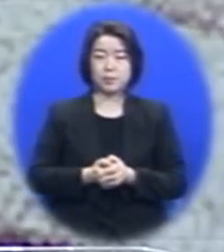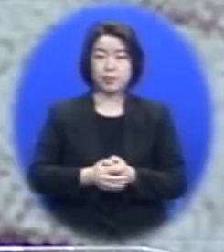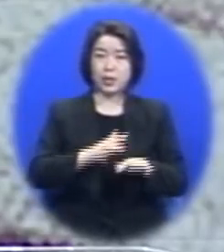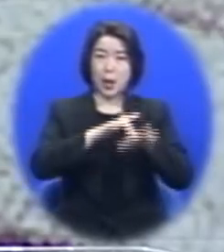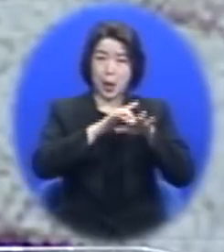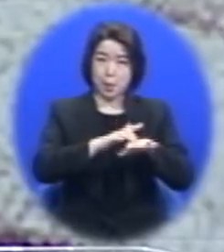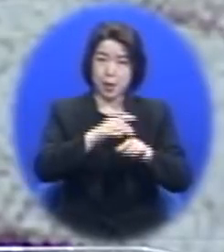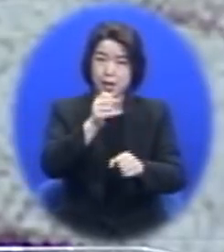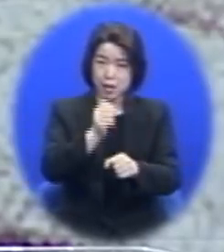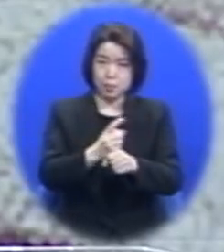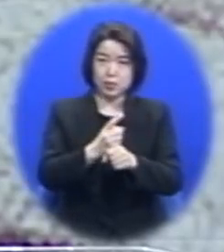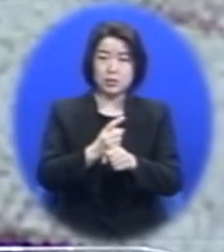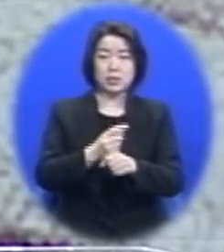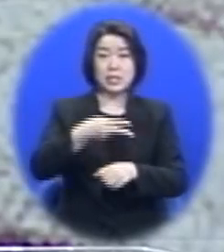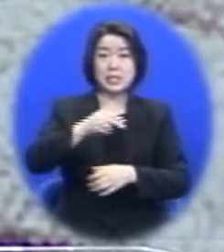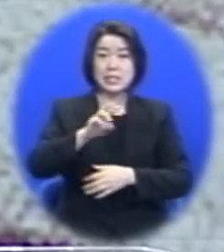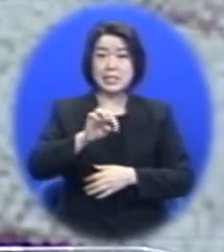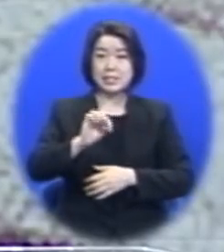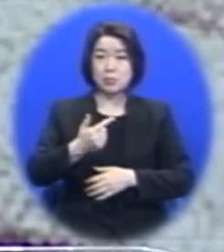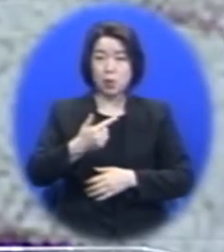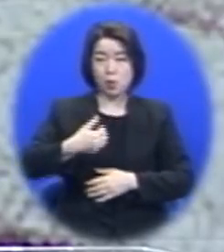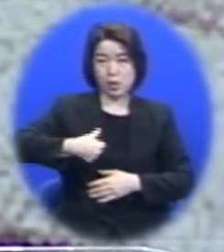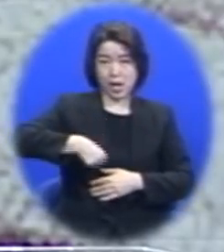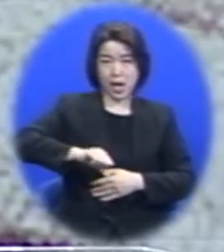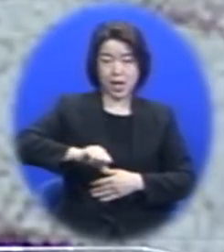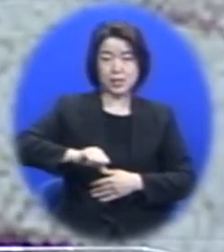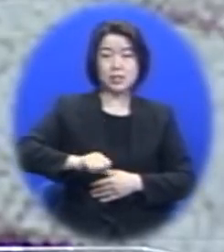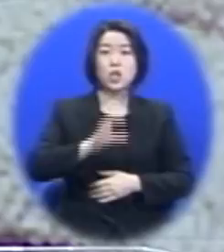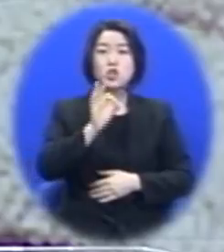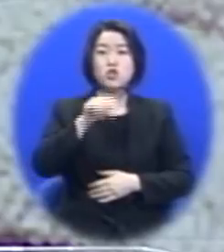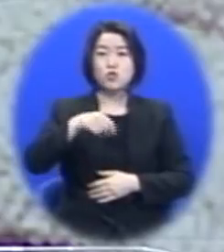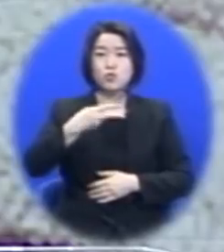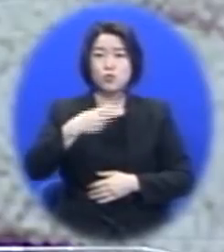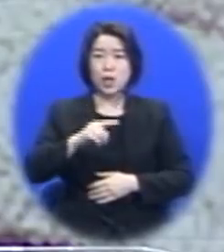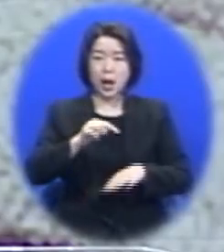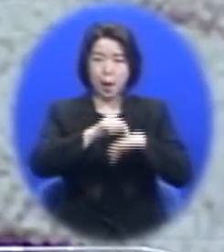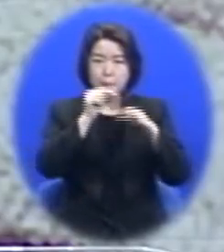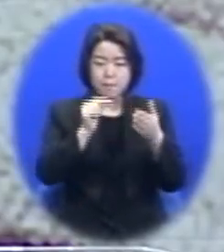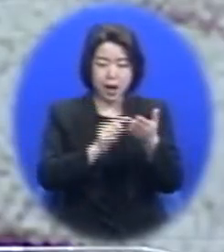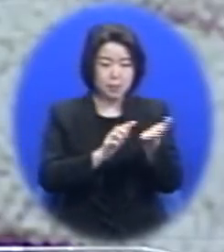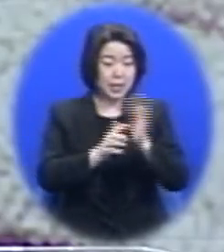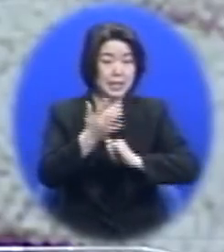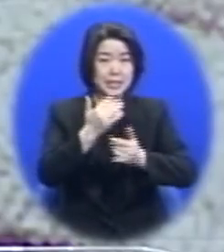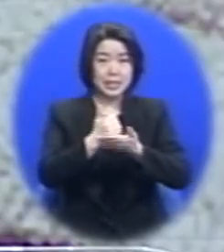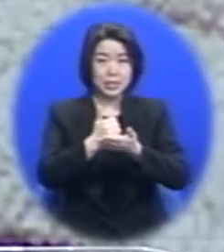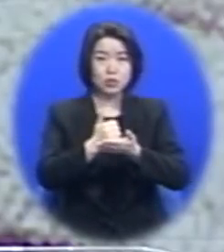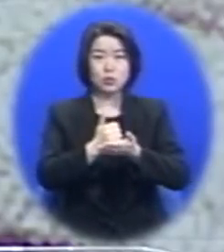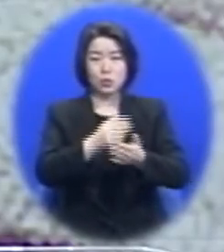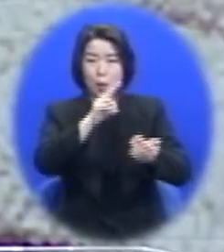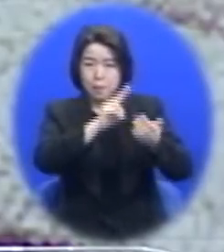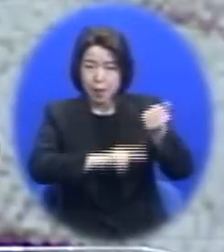마주 가 벌써 시몬의 아들 가룟 유다의 마음에 예수를 팔려는 생각을 넣었더니